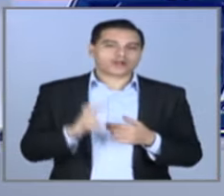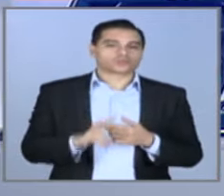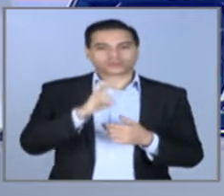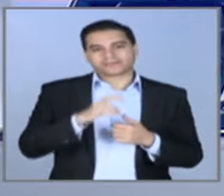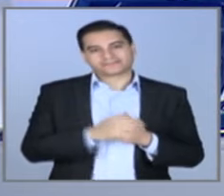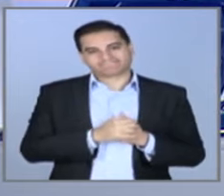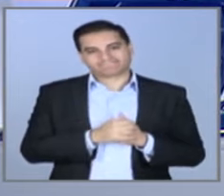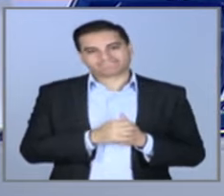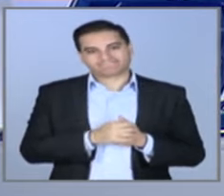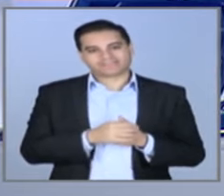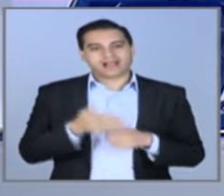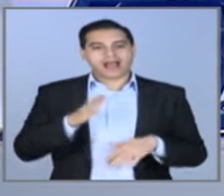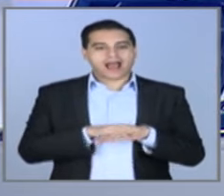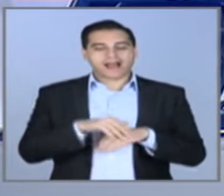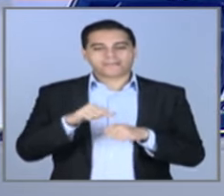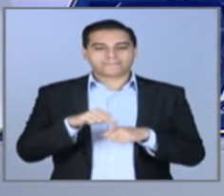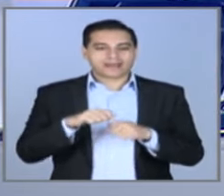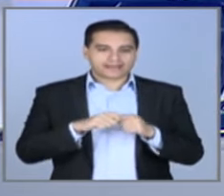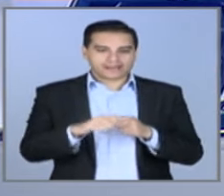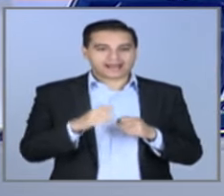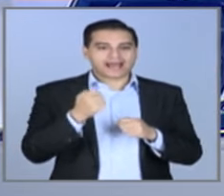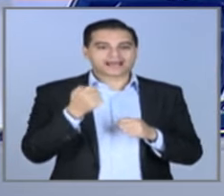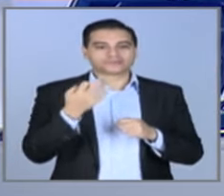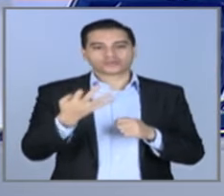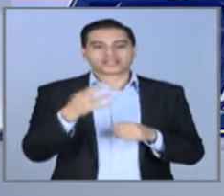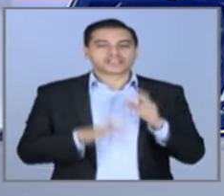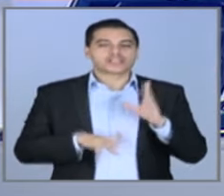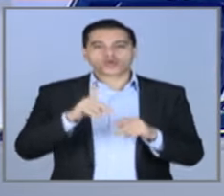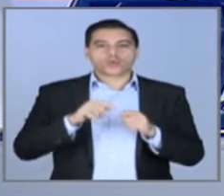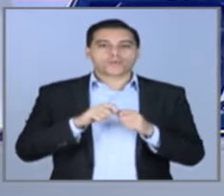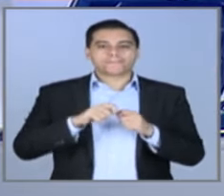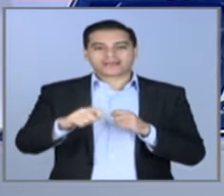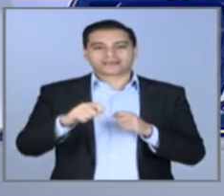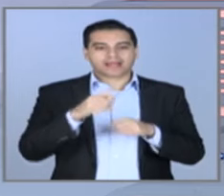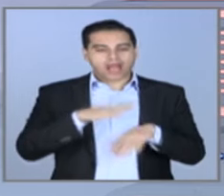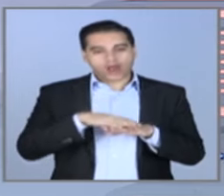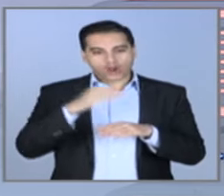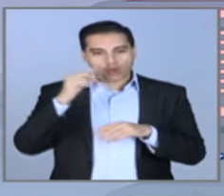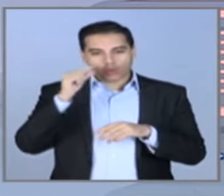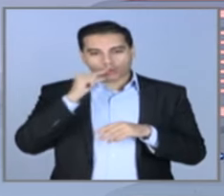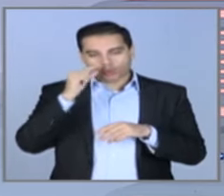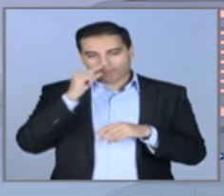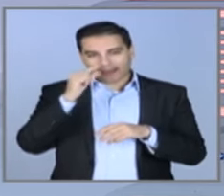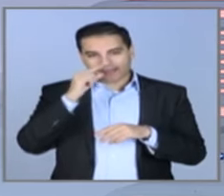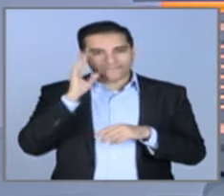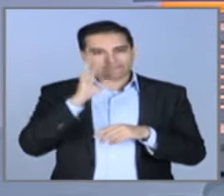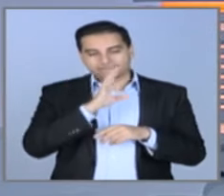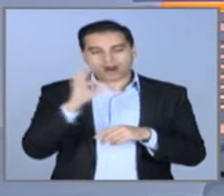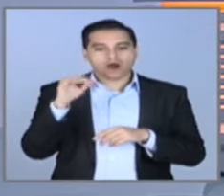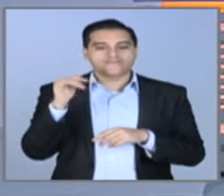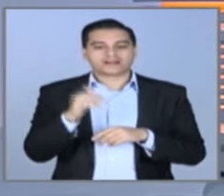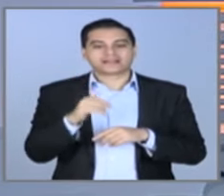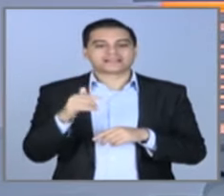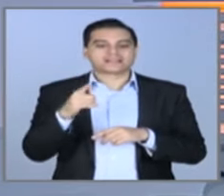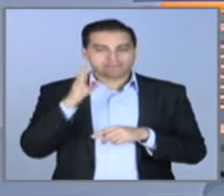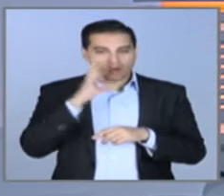1979 على بعد 35 كيلومتر من دبي، في في 27 رصيف،